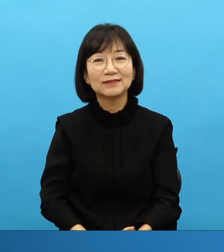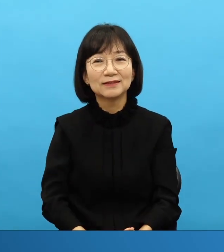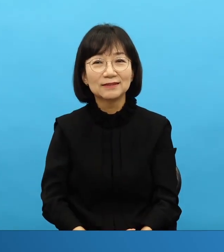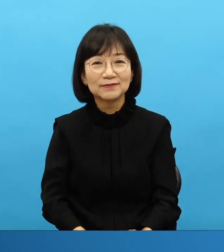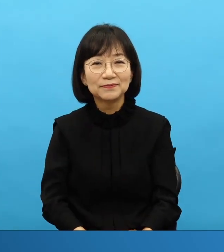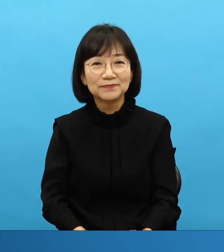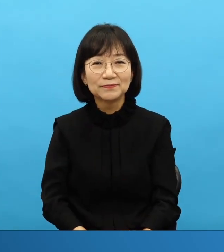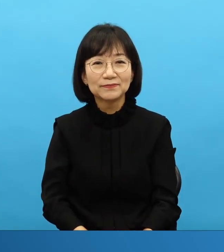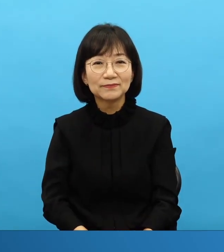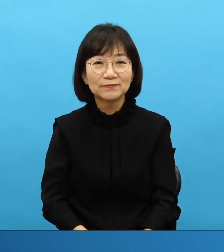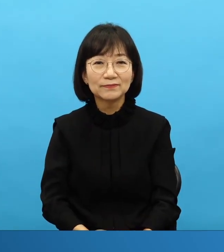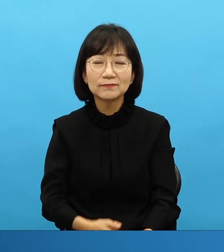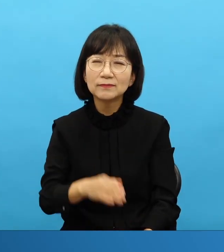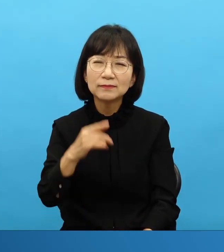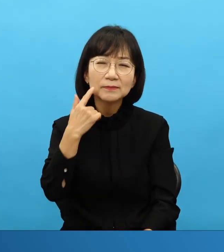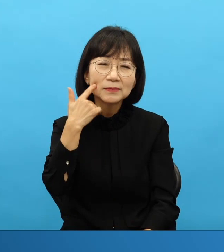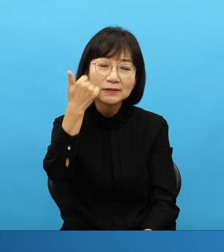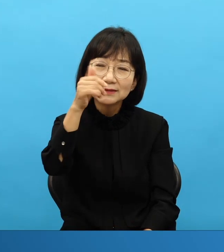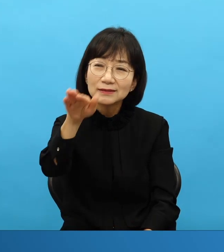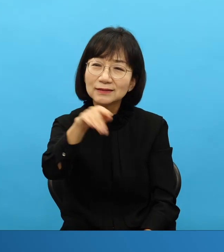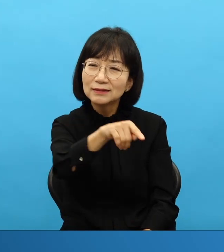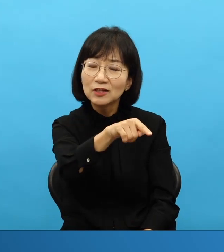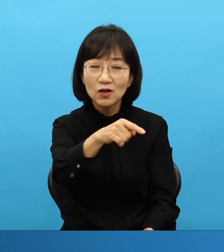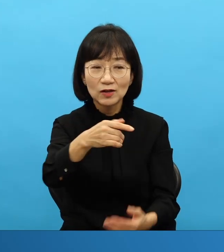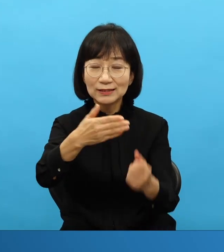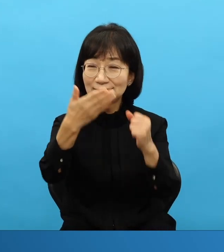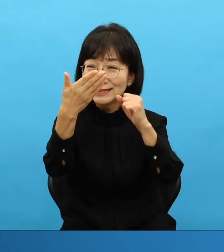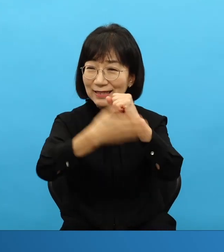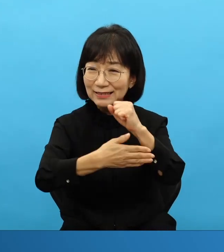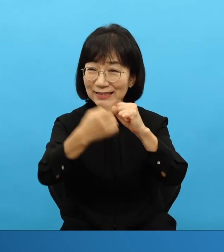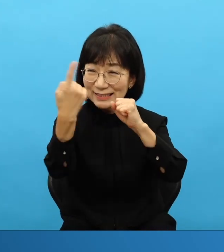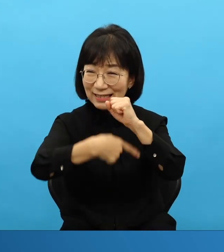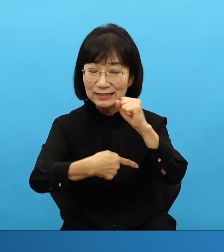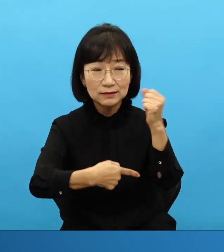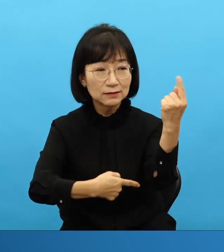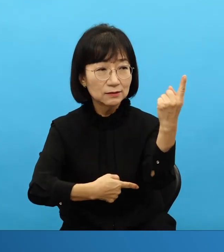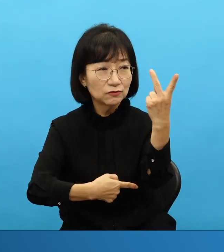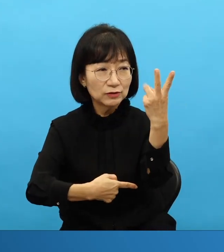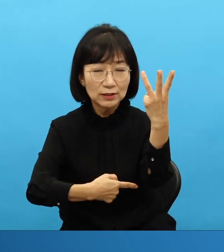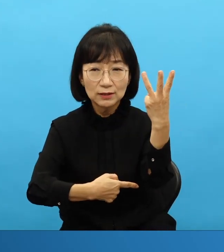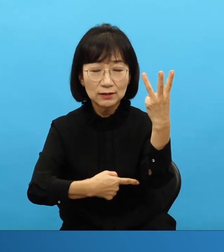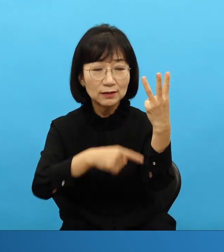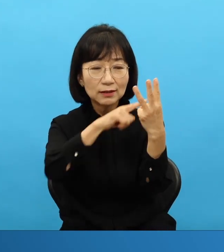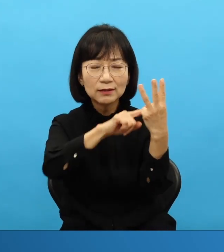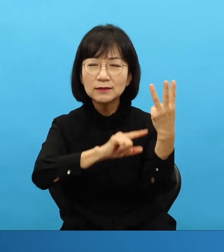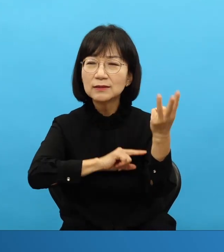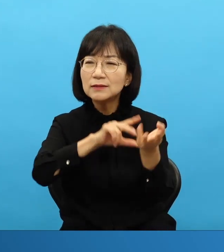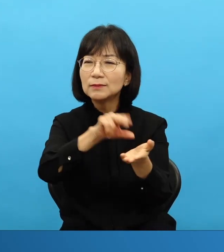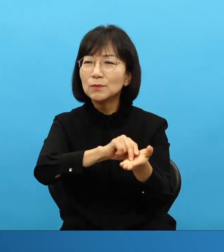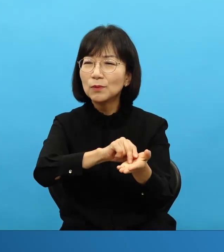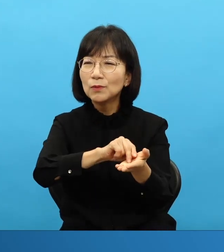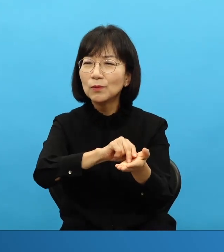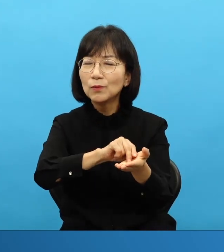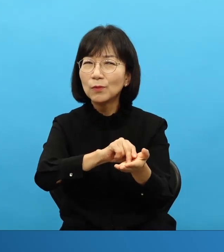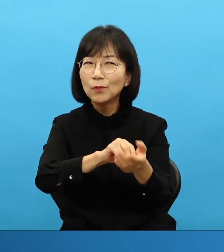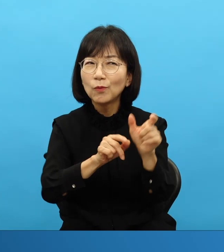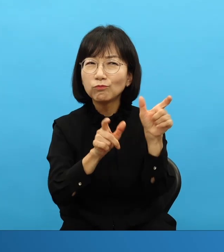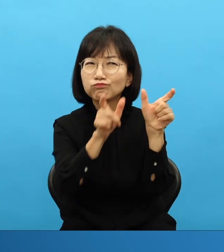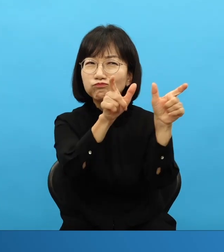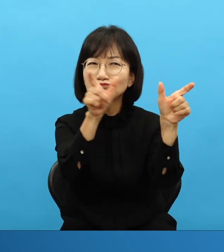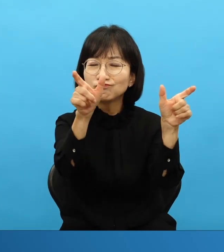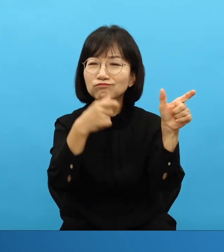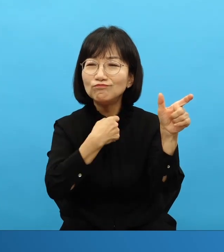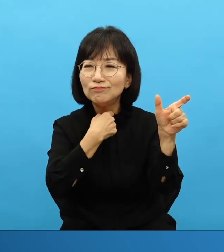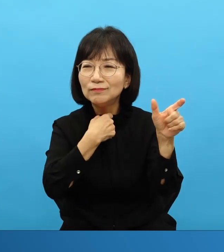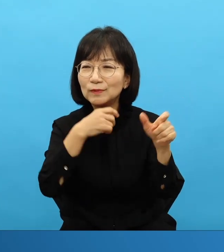师提问： 목사님 저 사진 제목을 뭐라고 붙이면 좋겠습니까? 제가 물어봤어요. 牧师，这照片呢起个什么名字